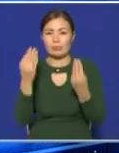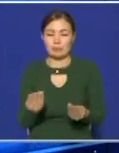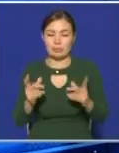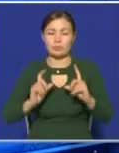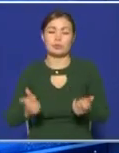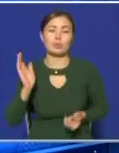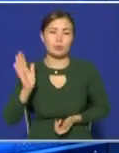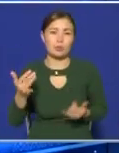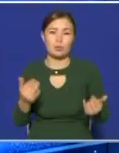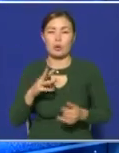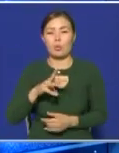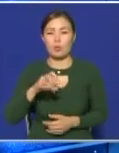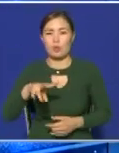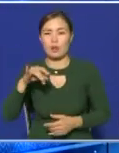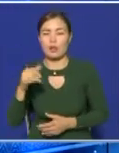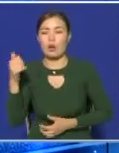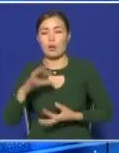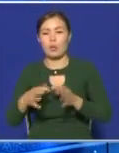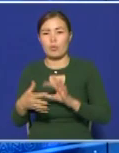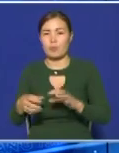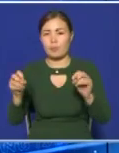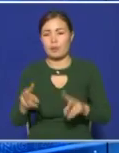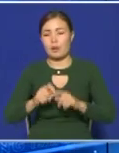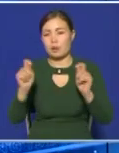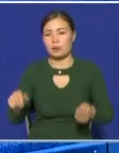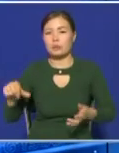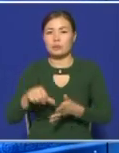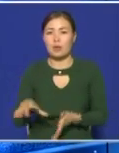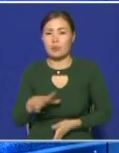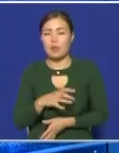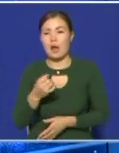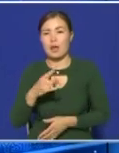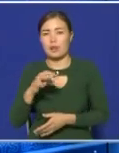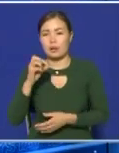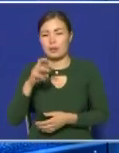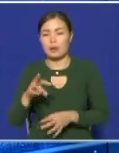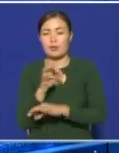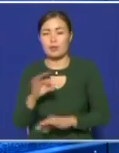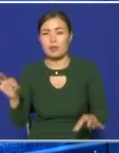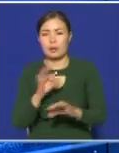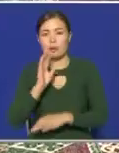алады. Бүгін мұнайлы аудандағы олимпиаданың салтанатты ашылуы өтті. Әйгерім Ашықбаеваның бейнематериалында.